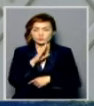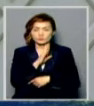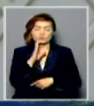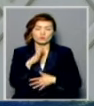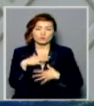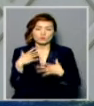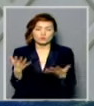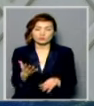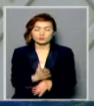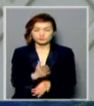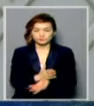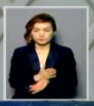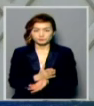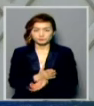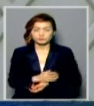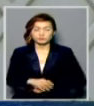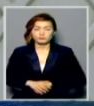әйелдеріміздің алтын орны ерекше.